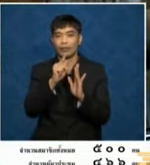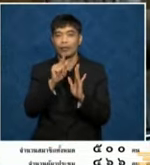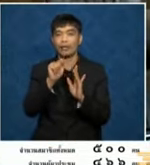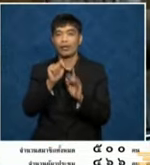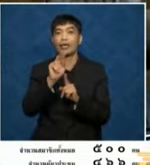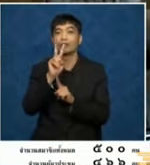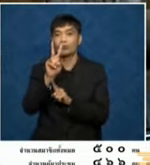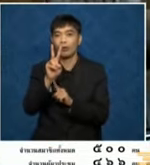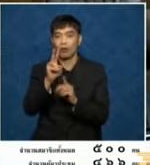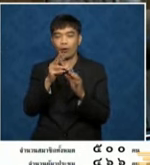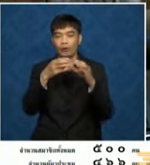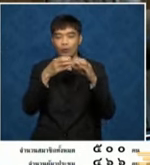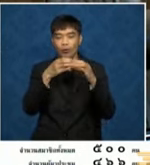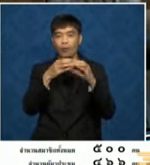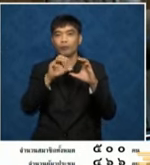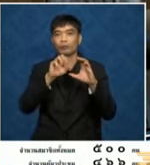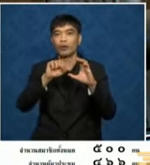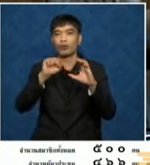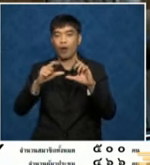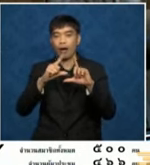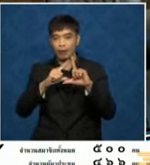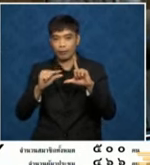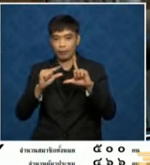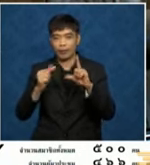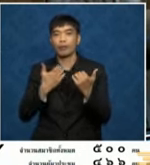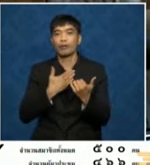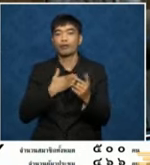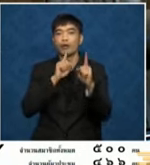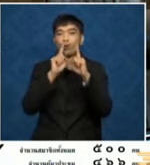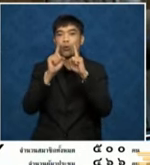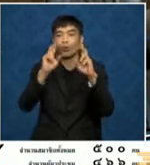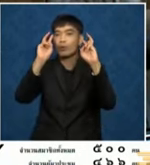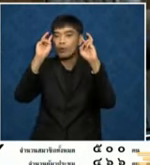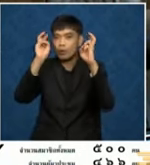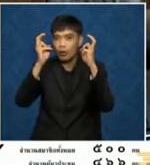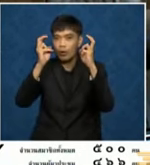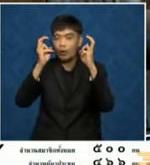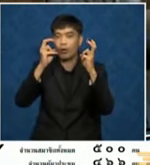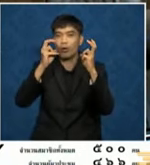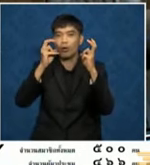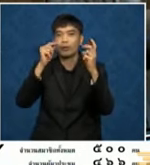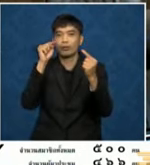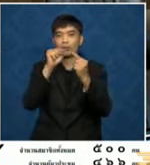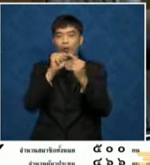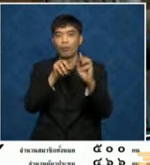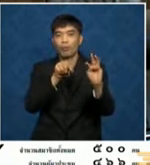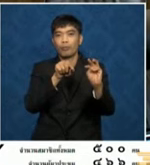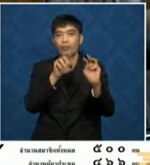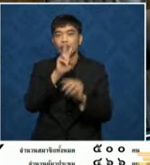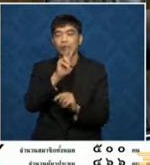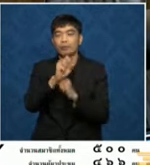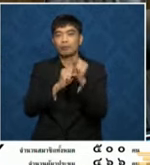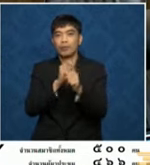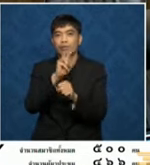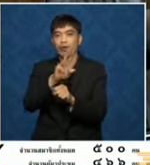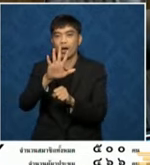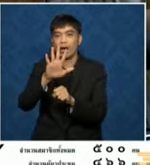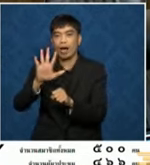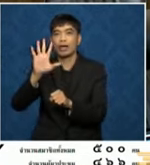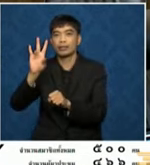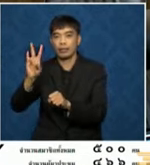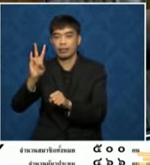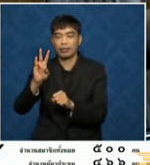ค่ะขอนำเรียนอภิปรายร่างพระราชบัญญัติงบประมาณพ.ศ.2557ในส่วนการปรับลดงบประมาณส่วนบุ